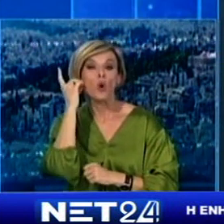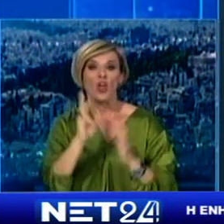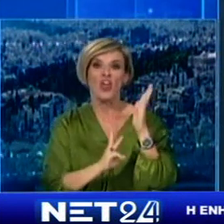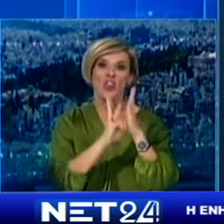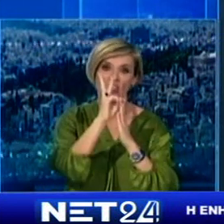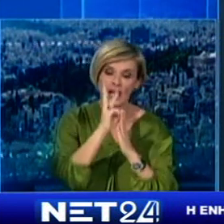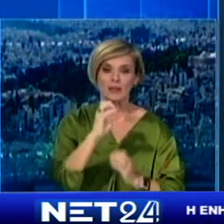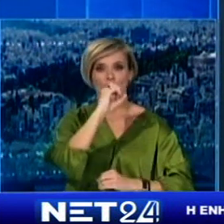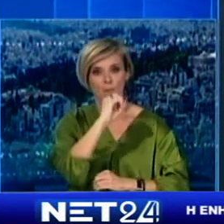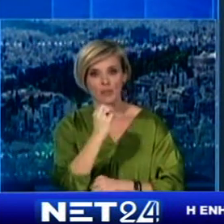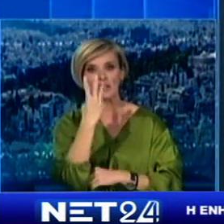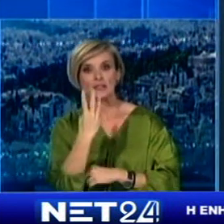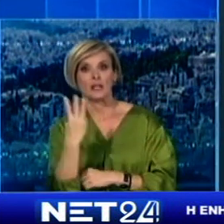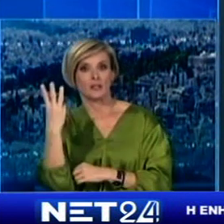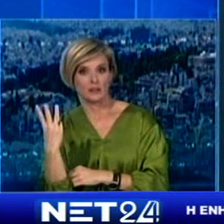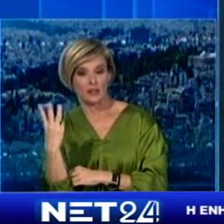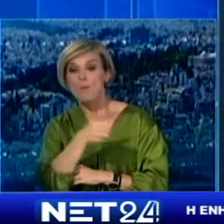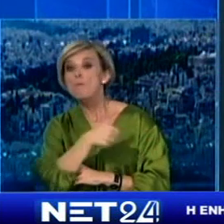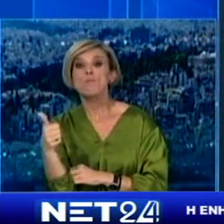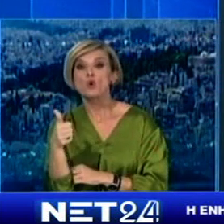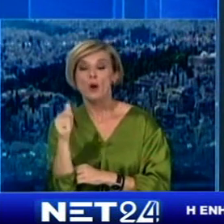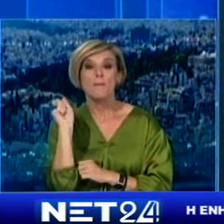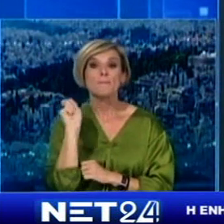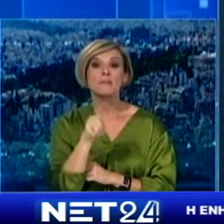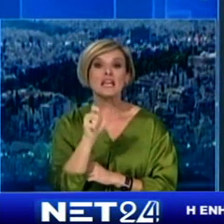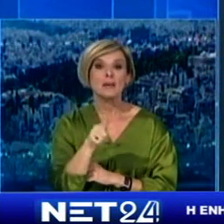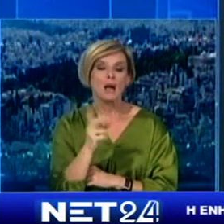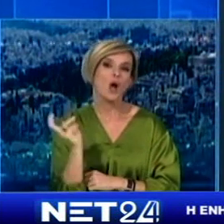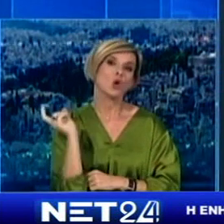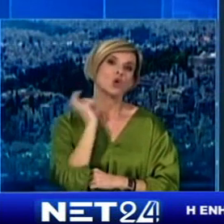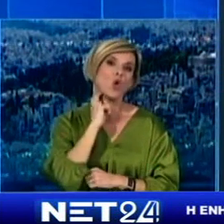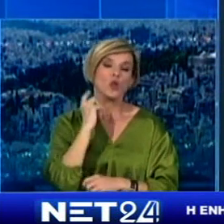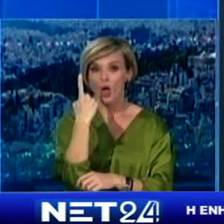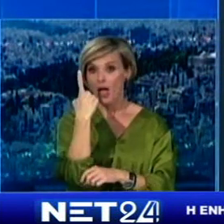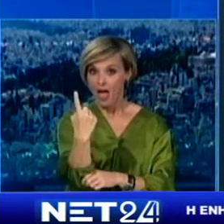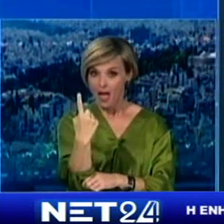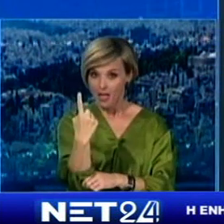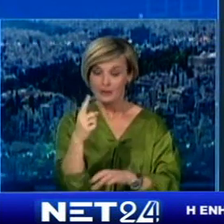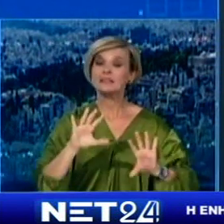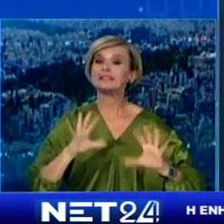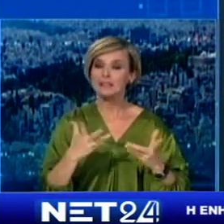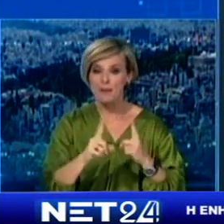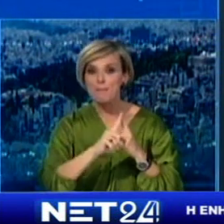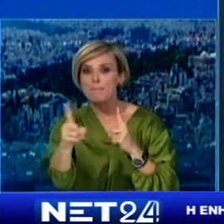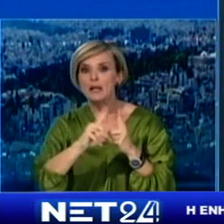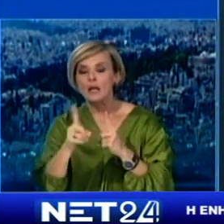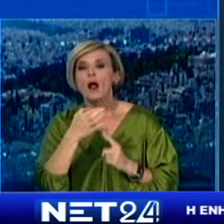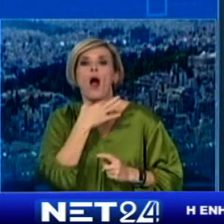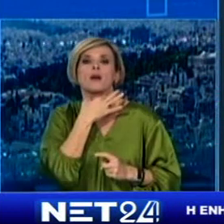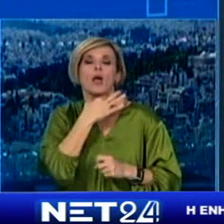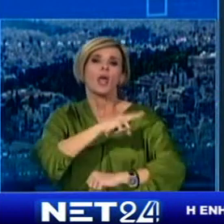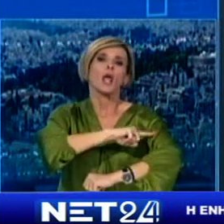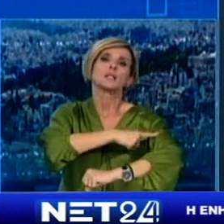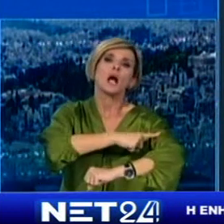τους συγκεκριμένους και μόνο λόγους. SMS με κωδικό 1 αποστέλλεται για μετακίνηση για λόγους υγείας,